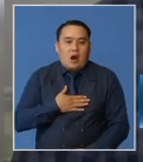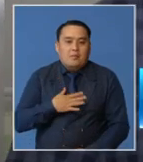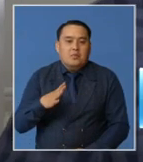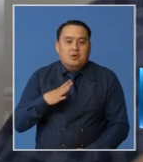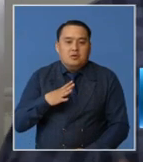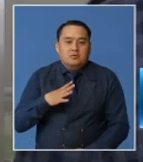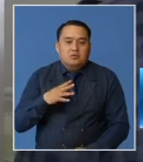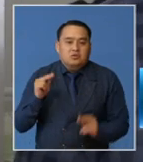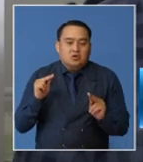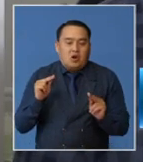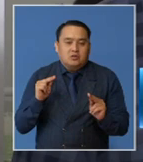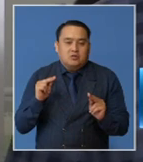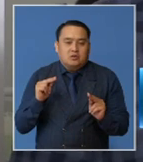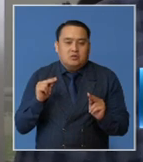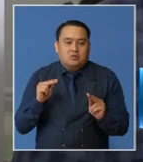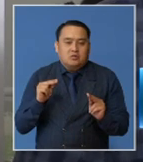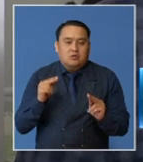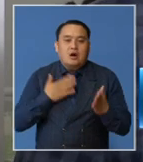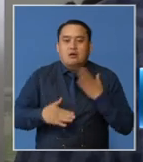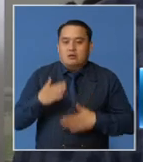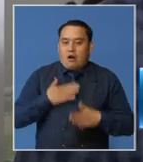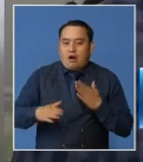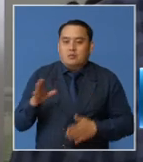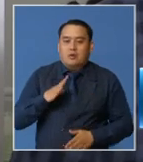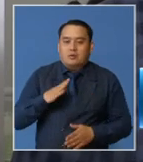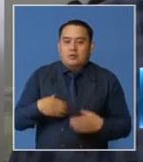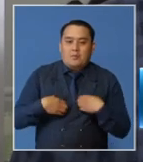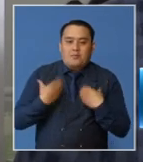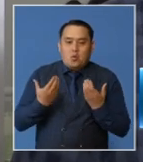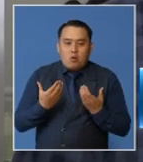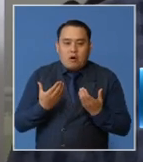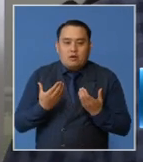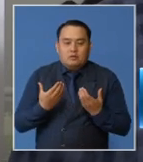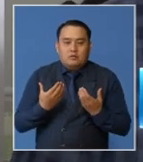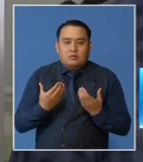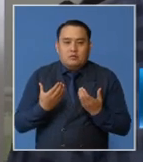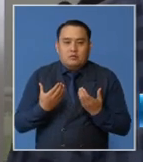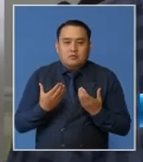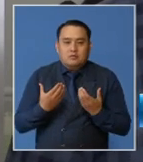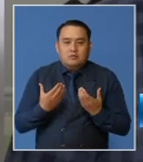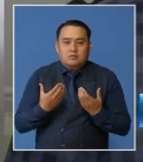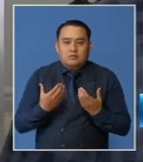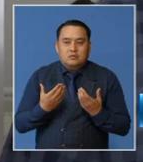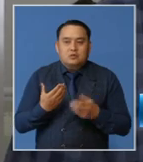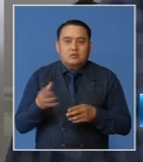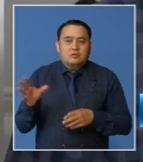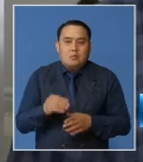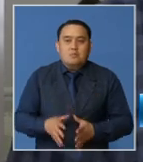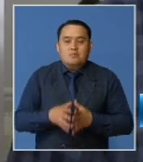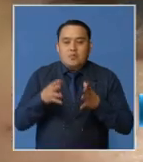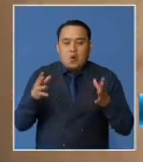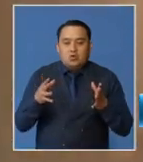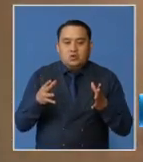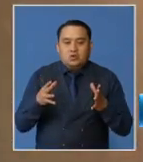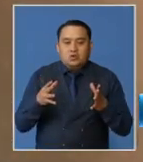говоря, сначала был очень рад, был напуган, была растерянность, но в большей степени, конечно,